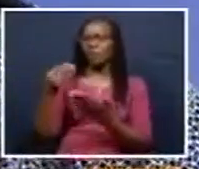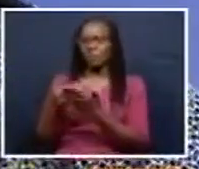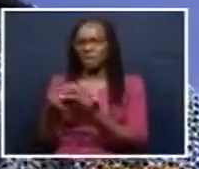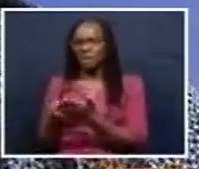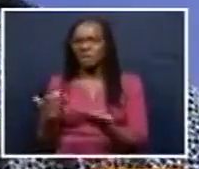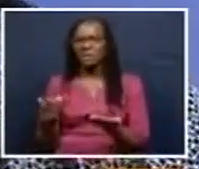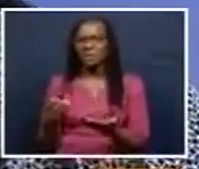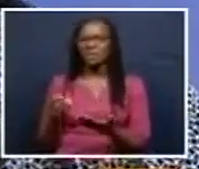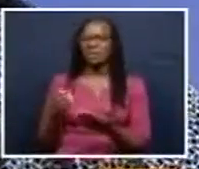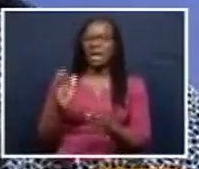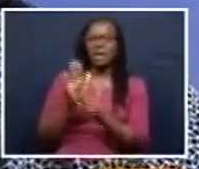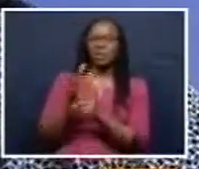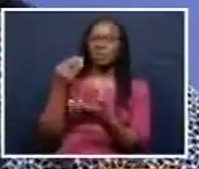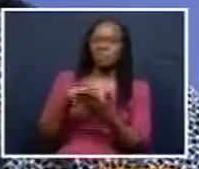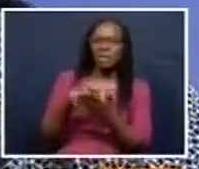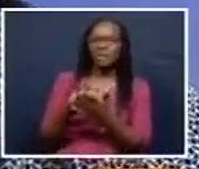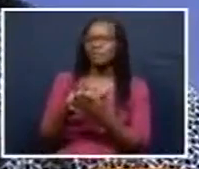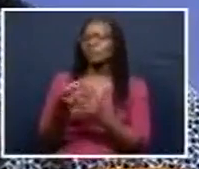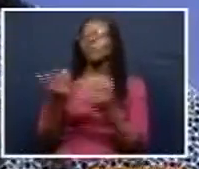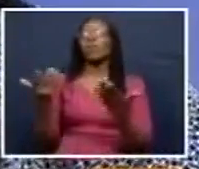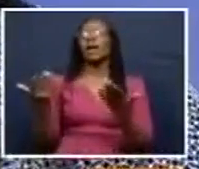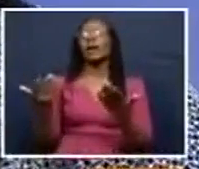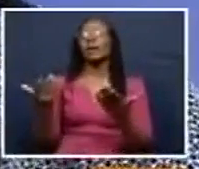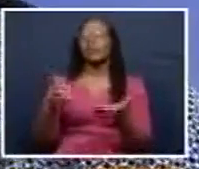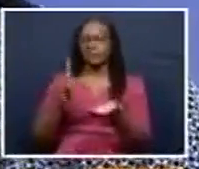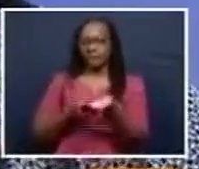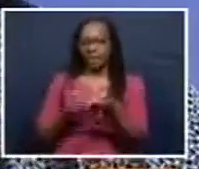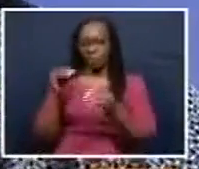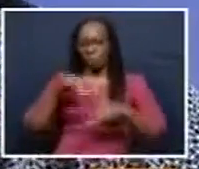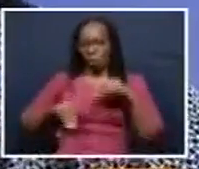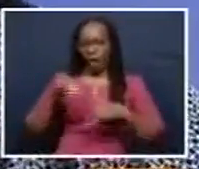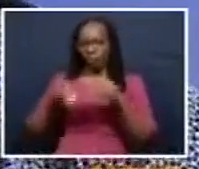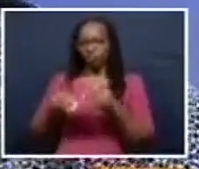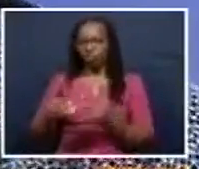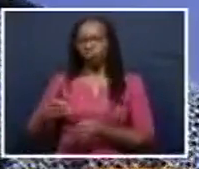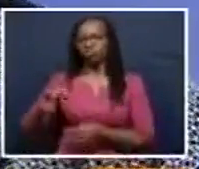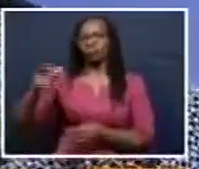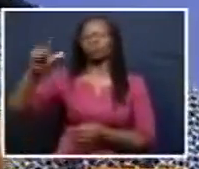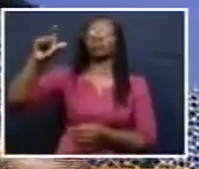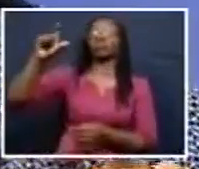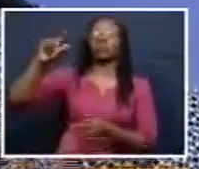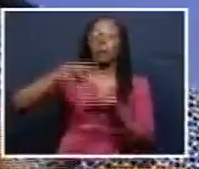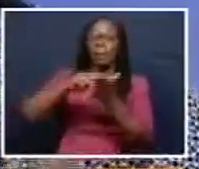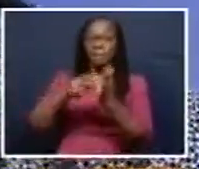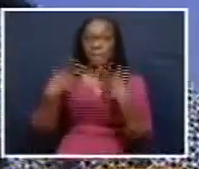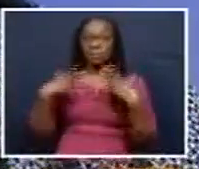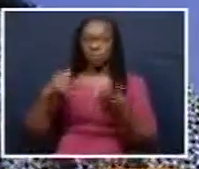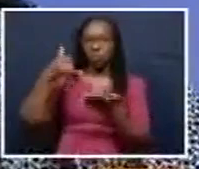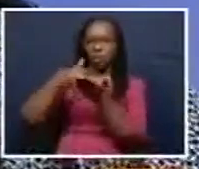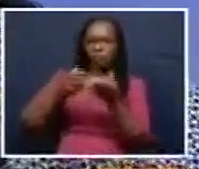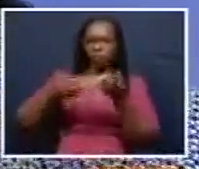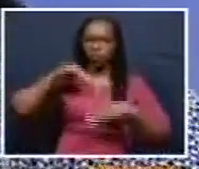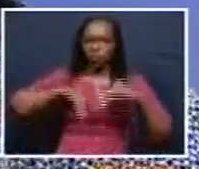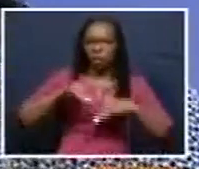na mabilioni ilitoka wapi? Ilitokea wakati ufisadi ilizidi. So wale wafisadi wenye walikuwa na pora mali ya